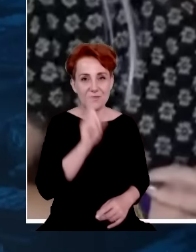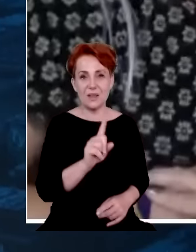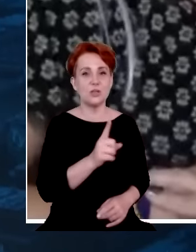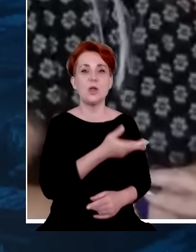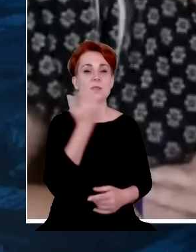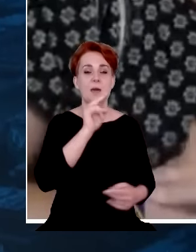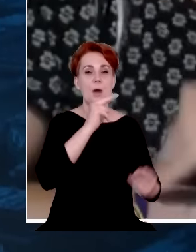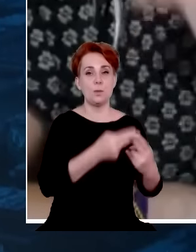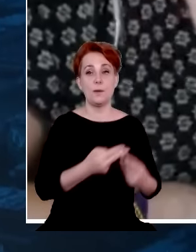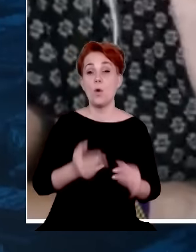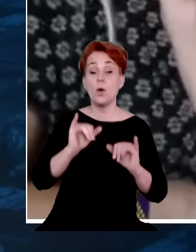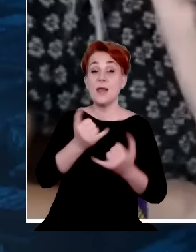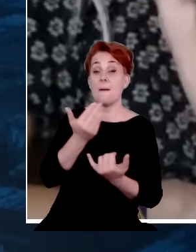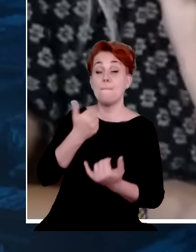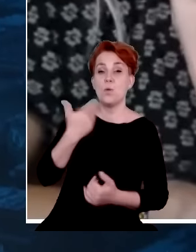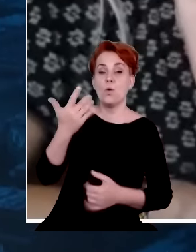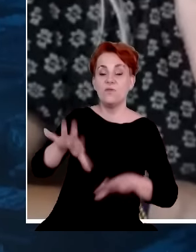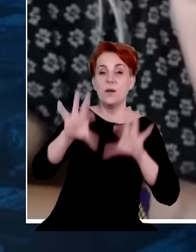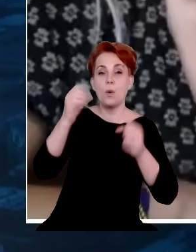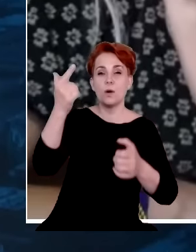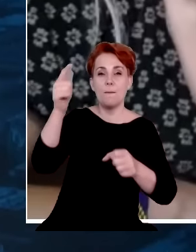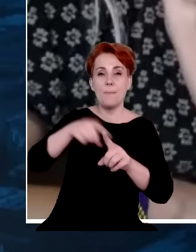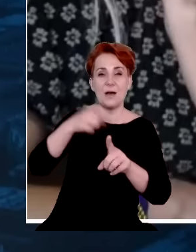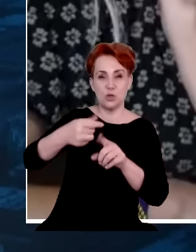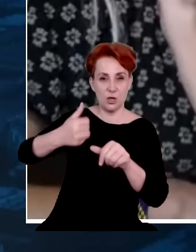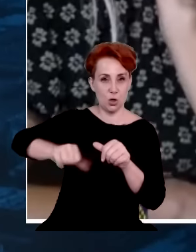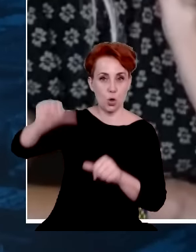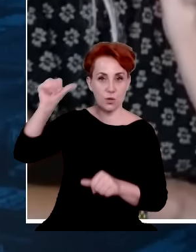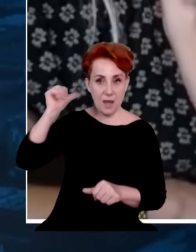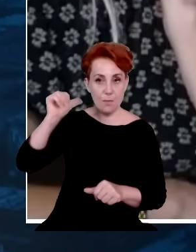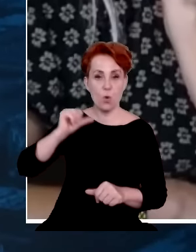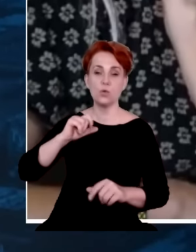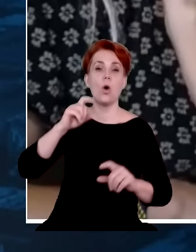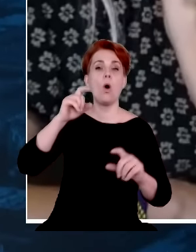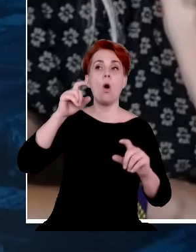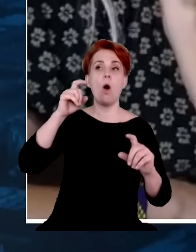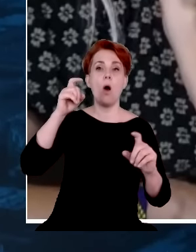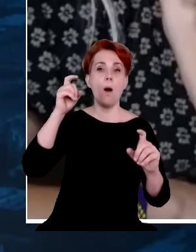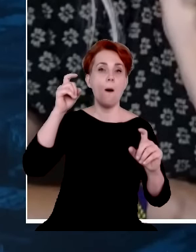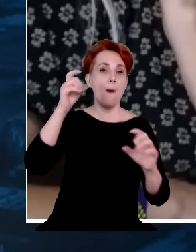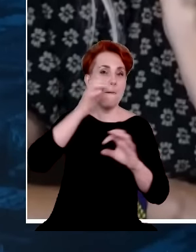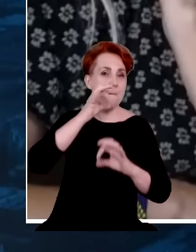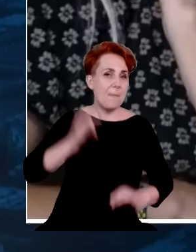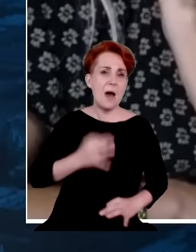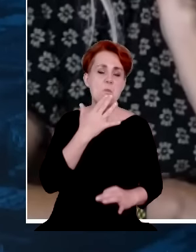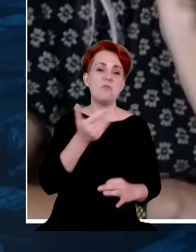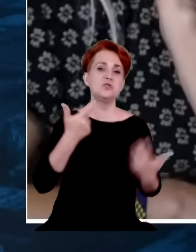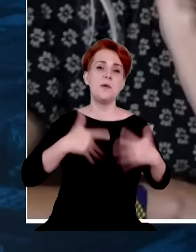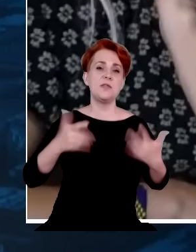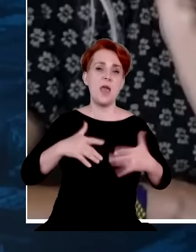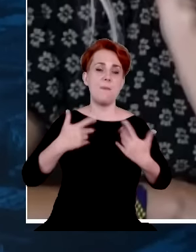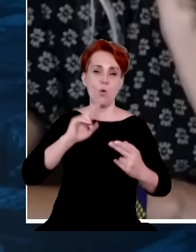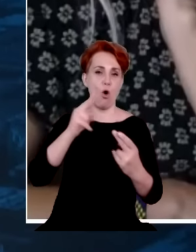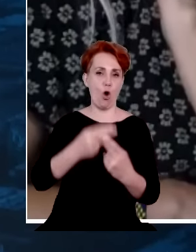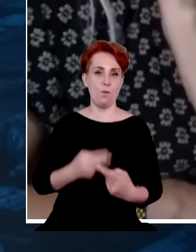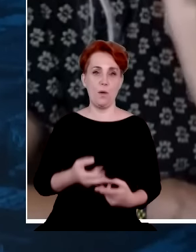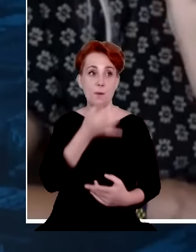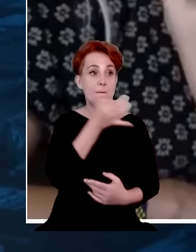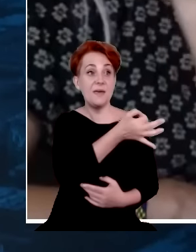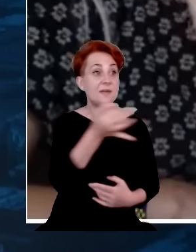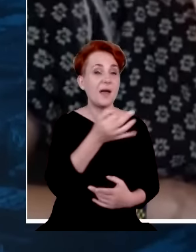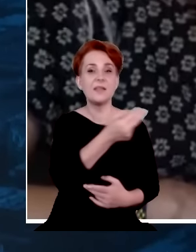jak były wybory w 20 w październiku tamtego roku to państwo chętnie zniechęcaj polaków żeby odpowiadali na pytanie referendalne o nasze bezpieczeństwo